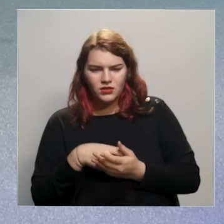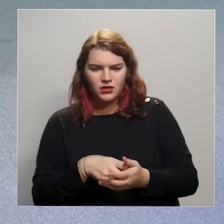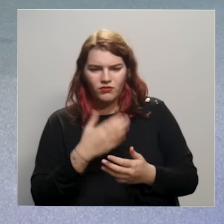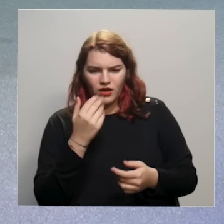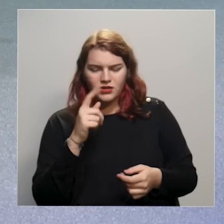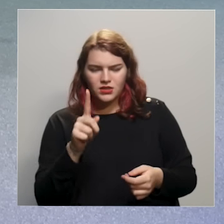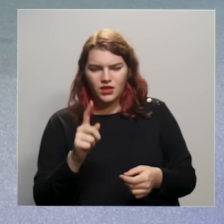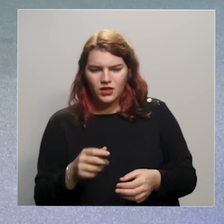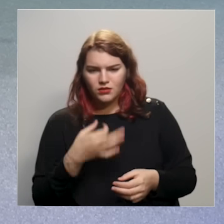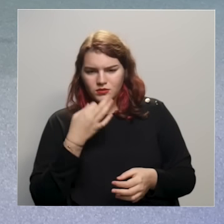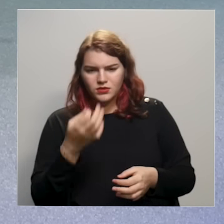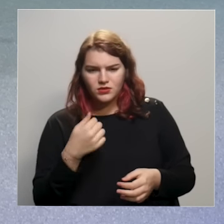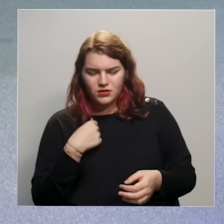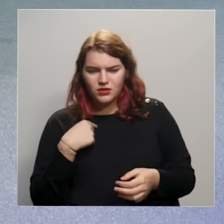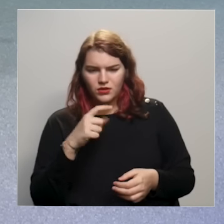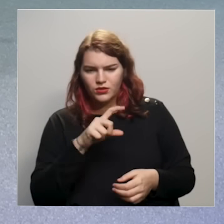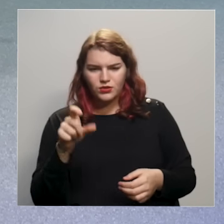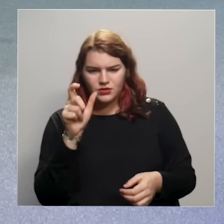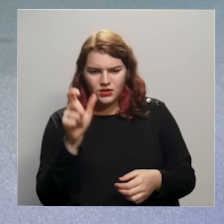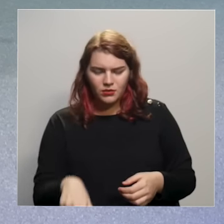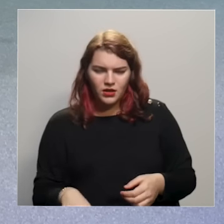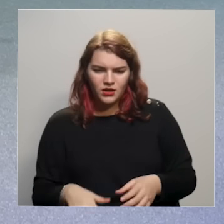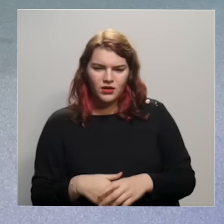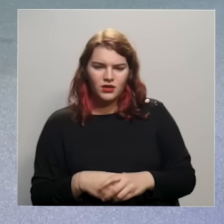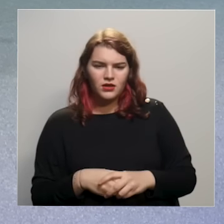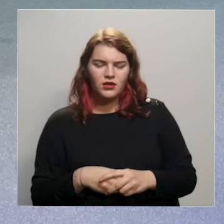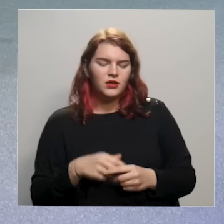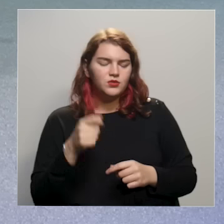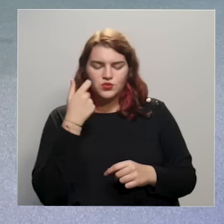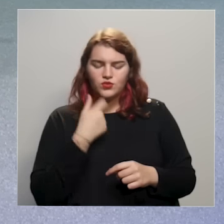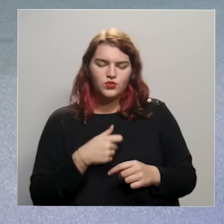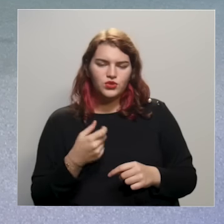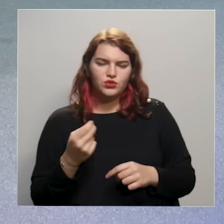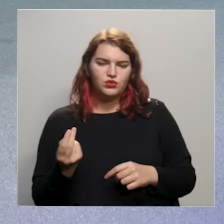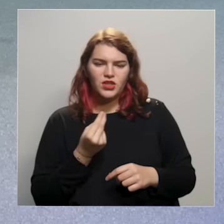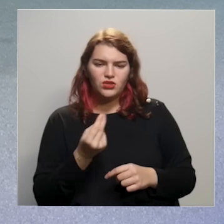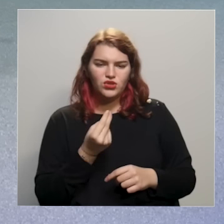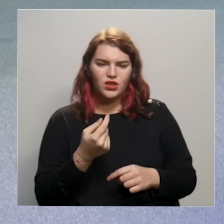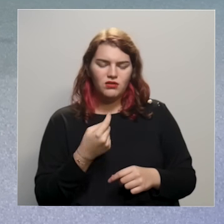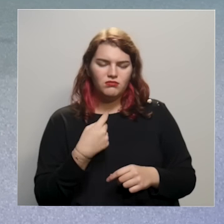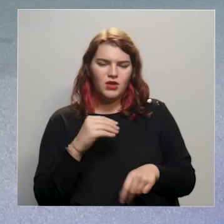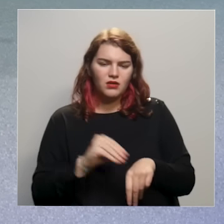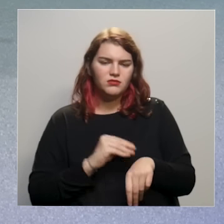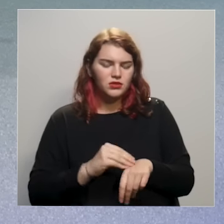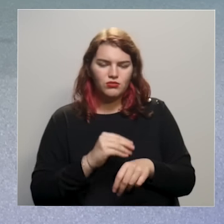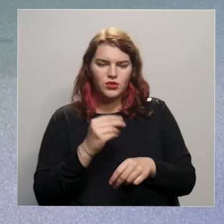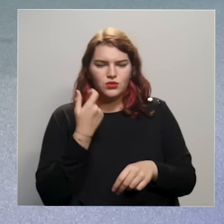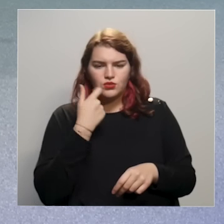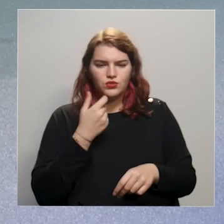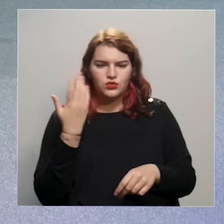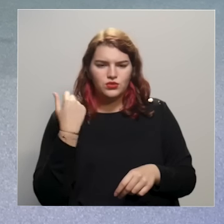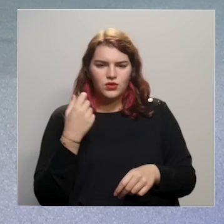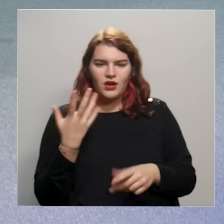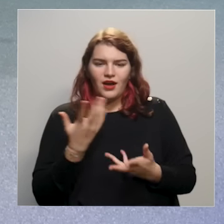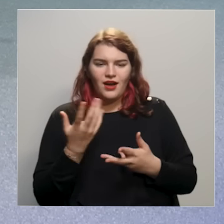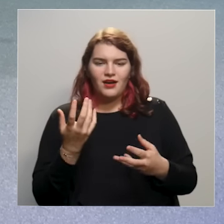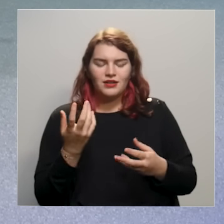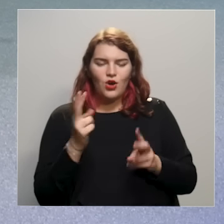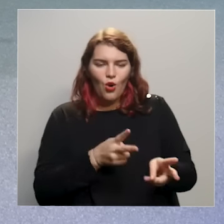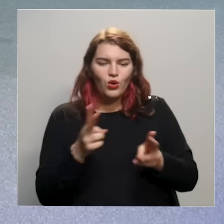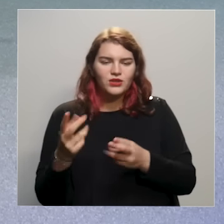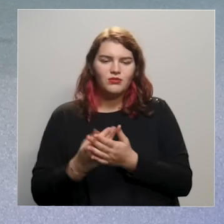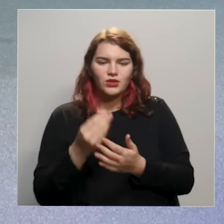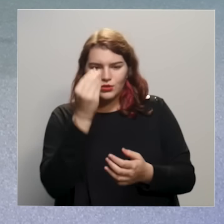fața ei și am zis, asta mi-e crucea. Mi-a făcut o cruce așa. Nici nu știu, vă spun sincer, n-am știut și nici nu știu care e ordinea. Nu